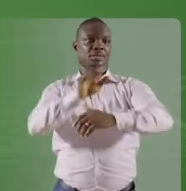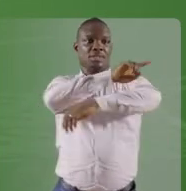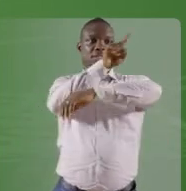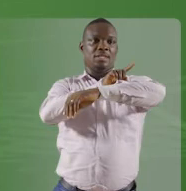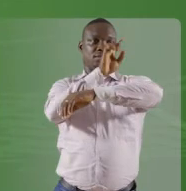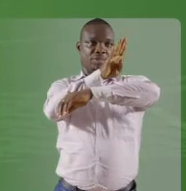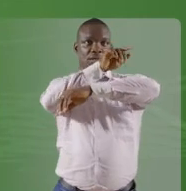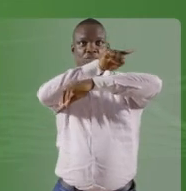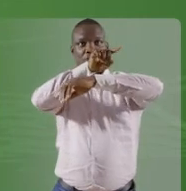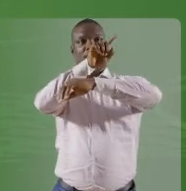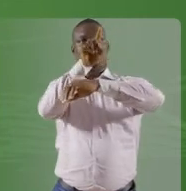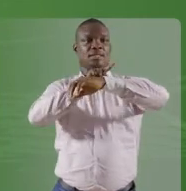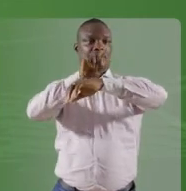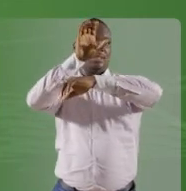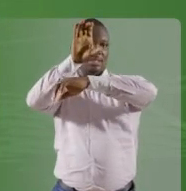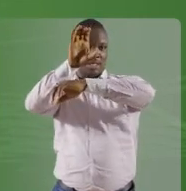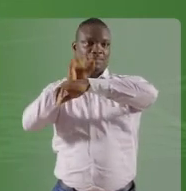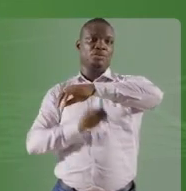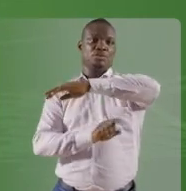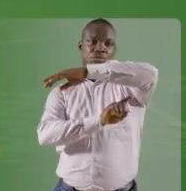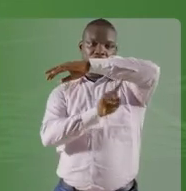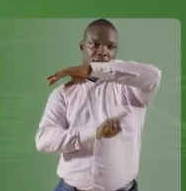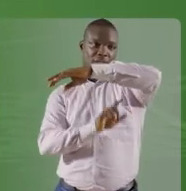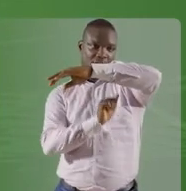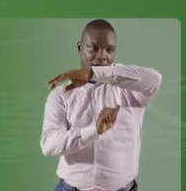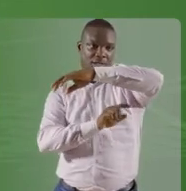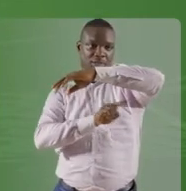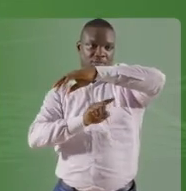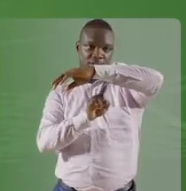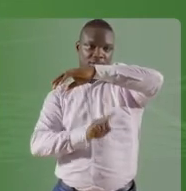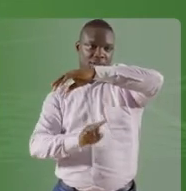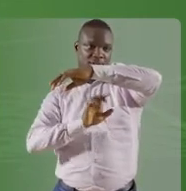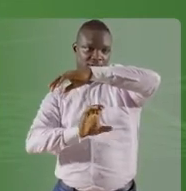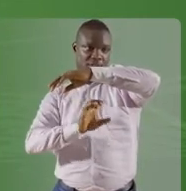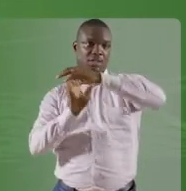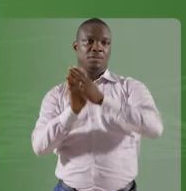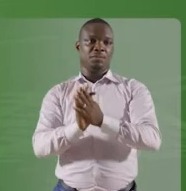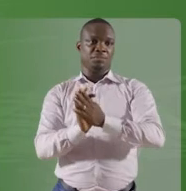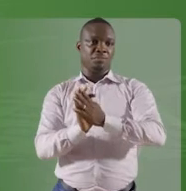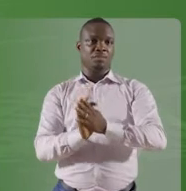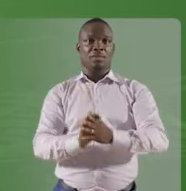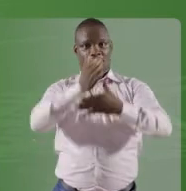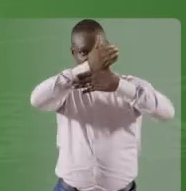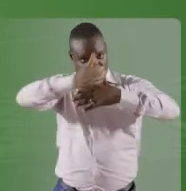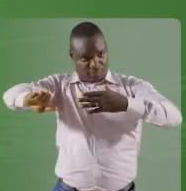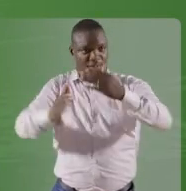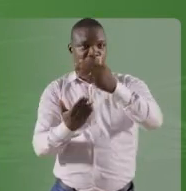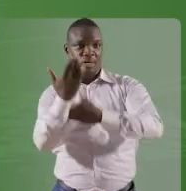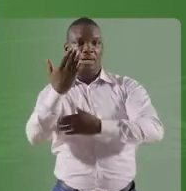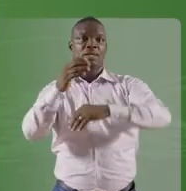moins ZC sur ZA moins ZC divisé